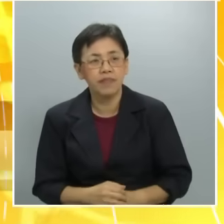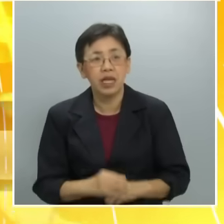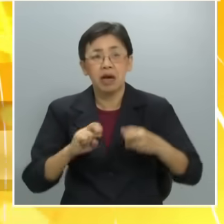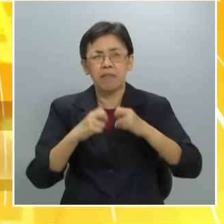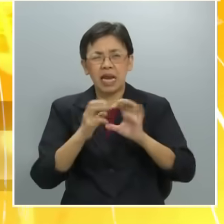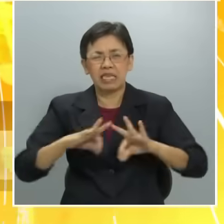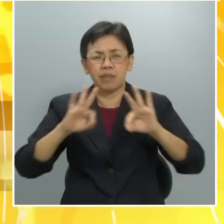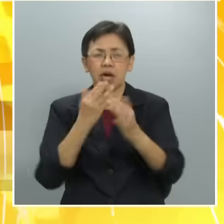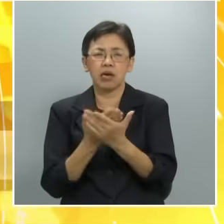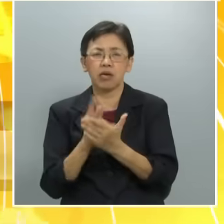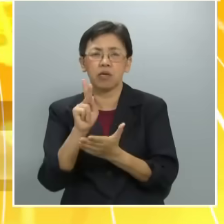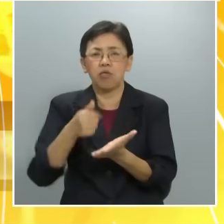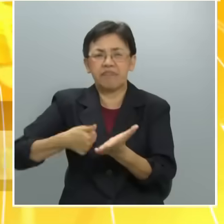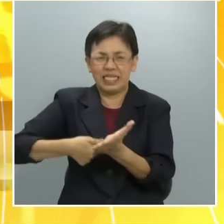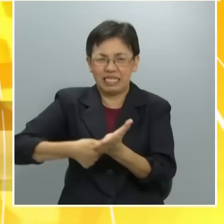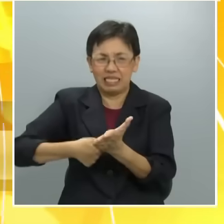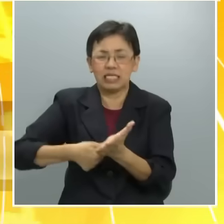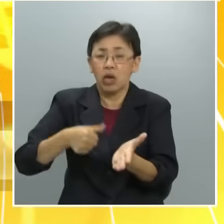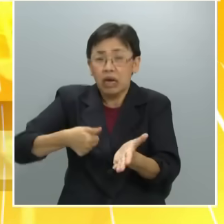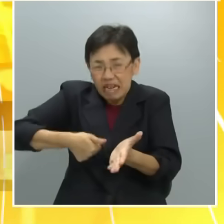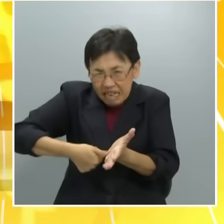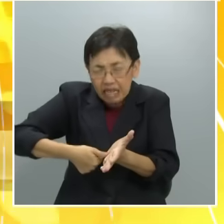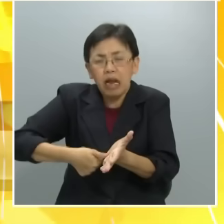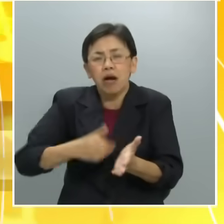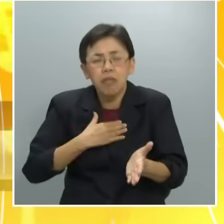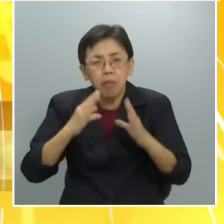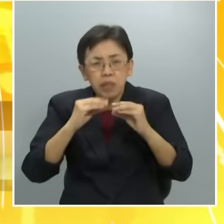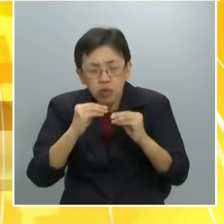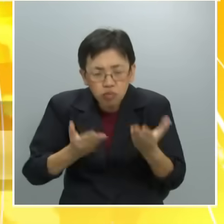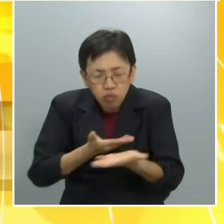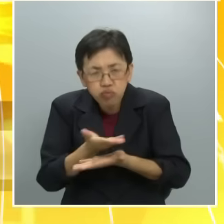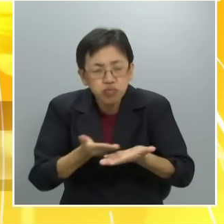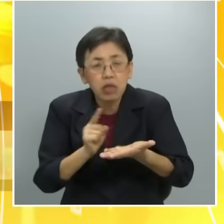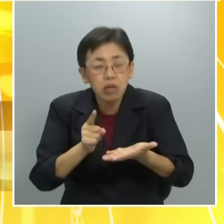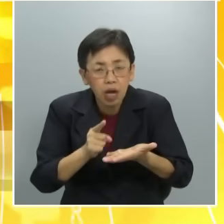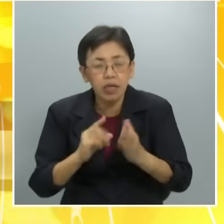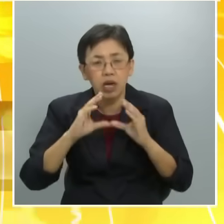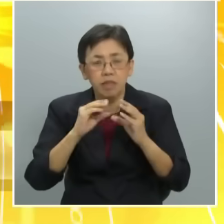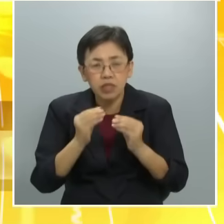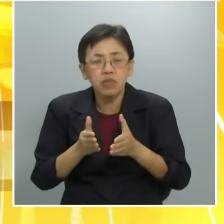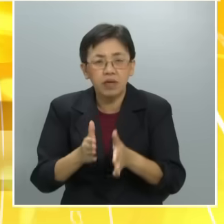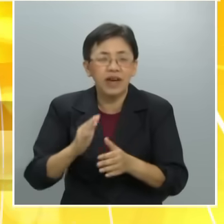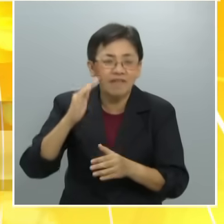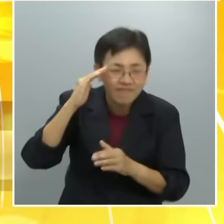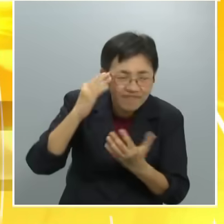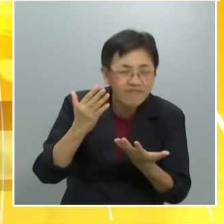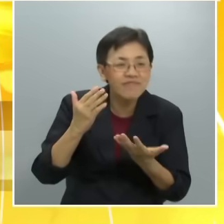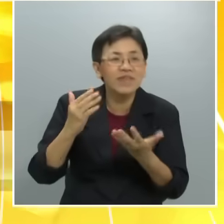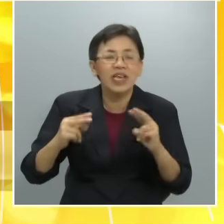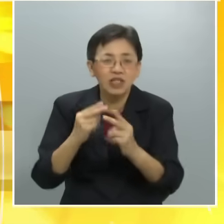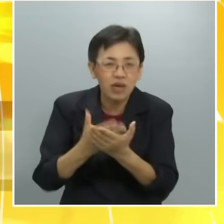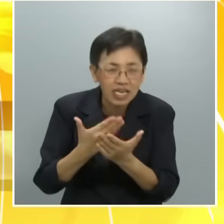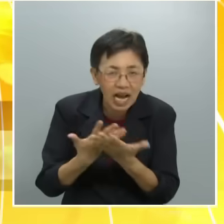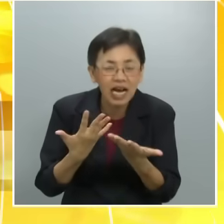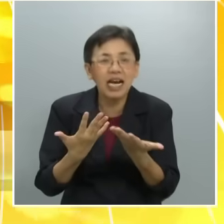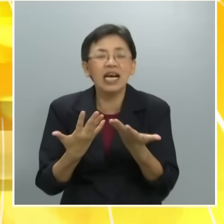นี้สินนะครับซึ่งเมื่อวานนี้ผมก็มีการประชุมในเบื้องต้นไปแล้วกับฝ่ายความมั่นคงนะครับฝ่ายกระทรวงการคลังแล้วก็ฝ่ายการปก